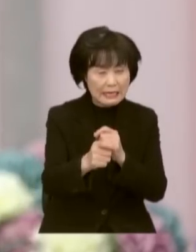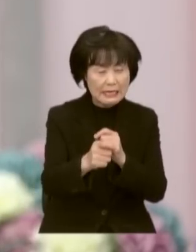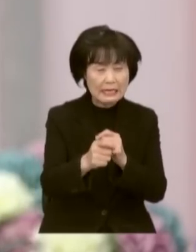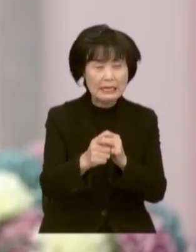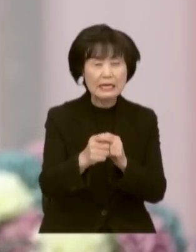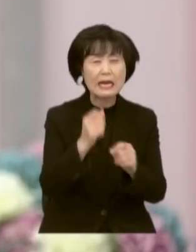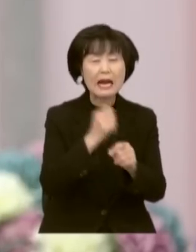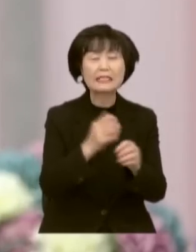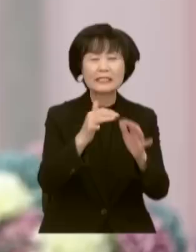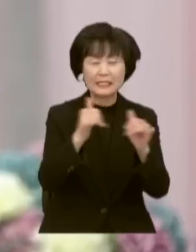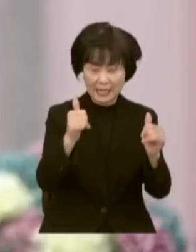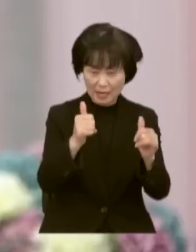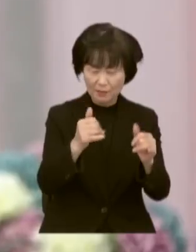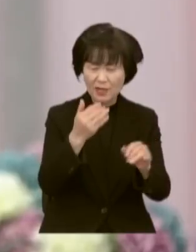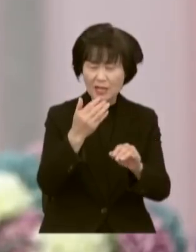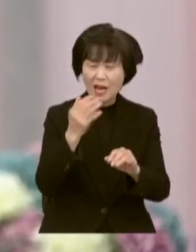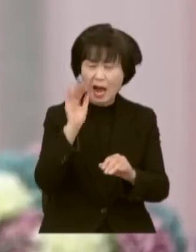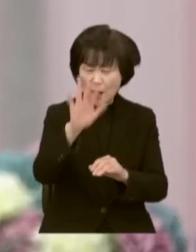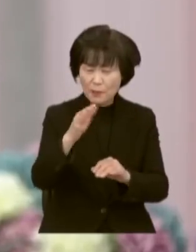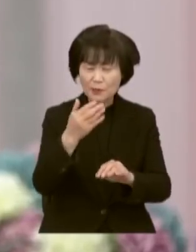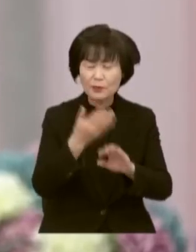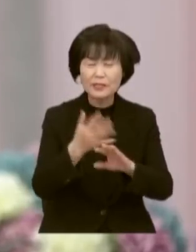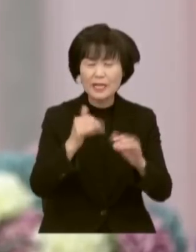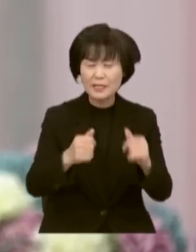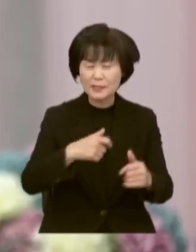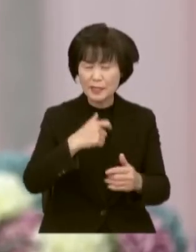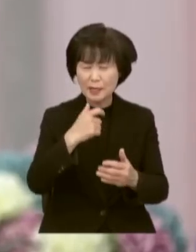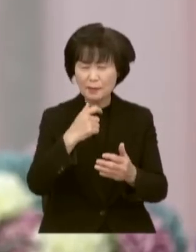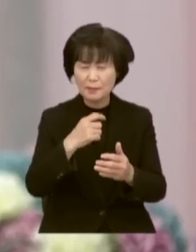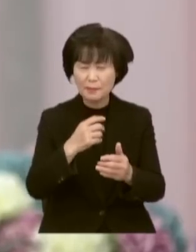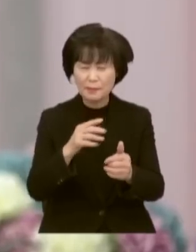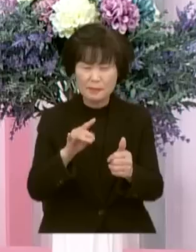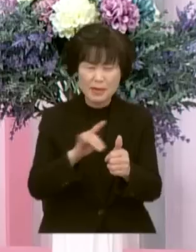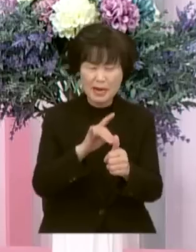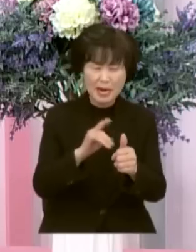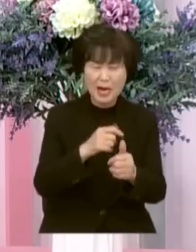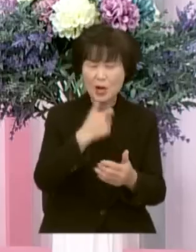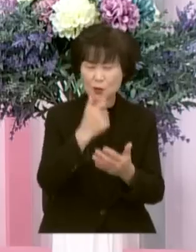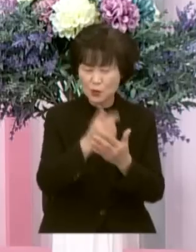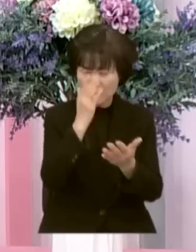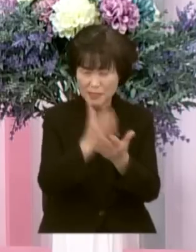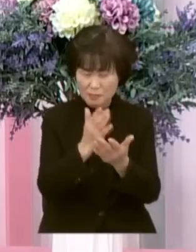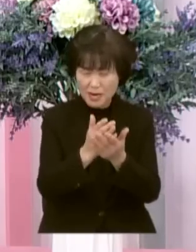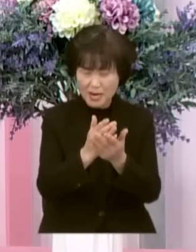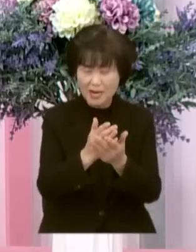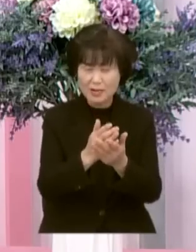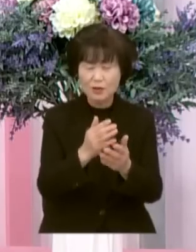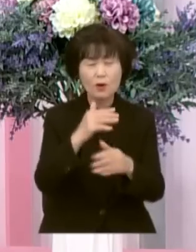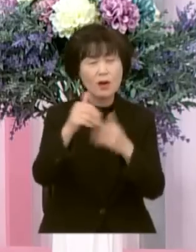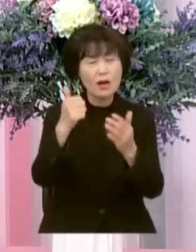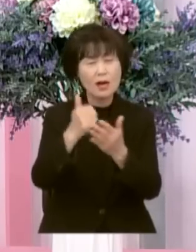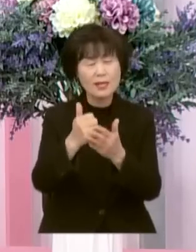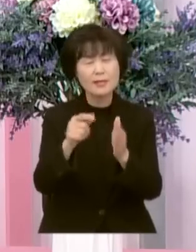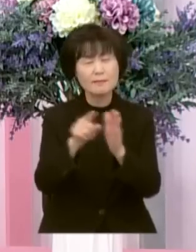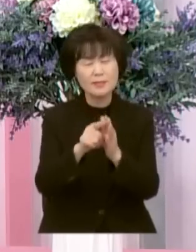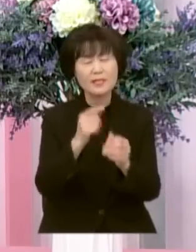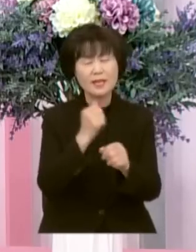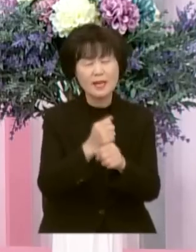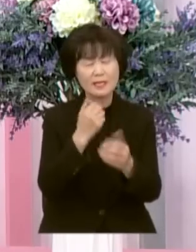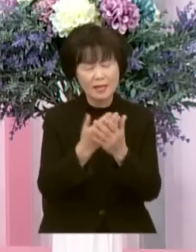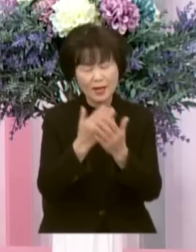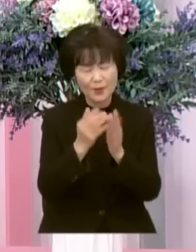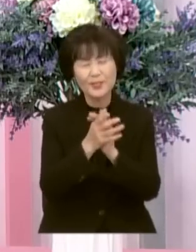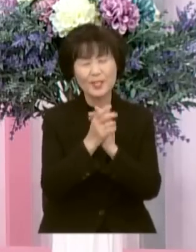말고 정말 간절한 기도가 이제는 나오고요. 이렇게 되기까지는 많은 또